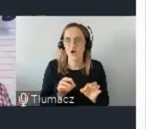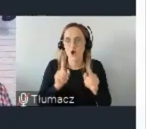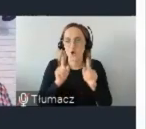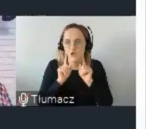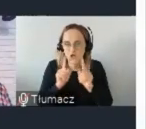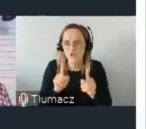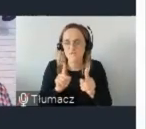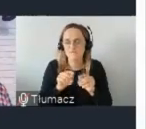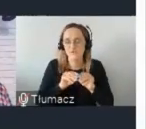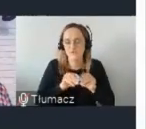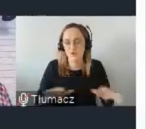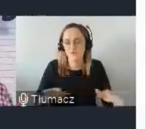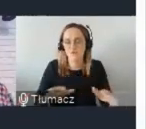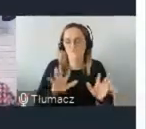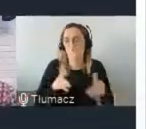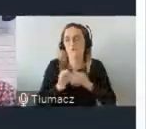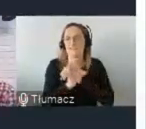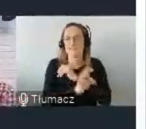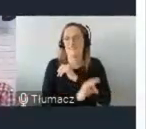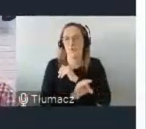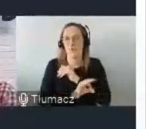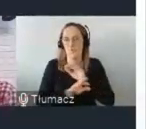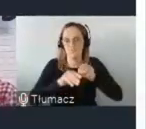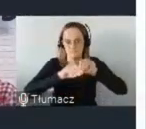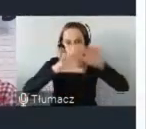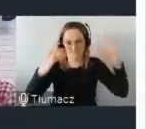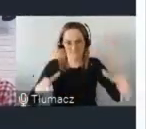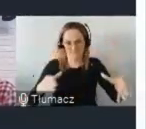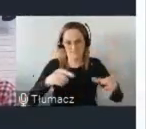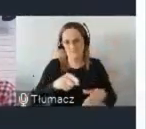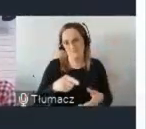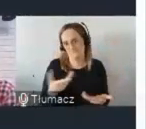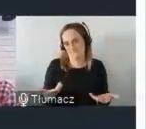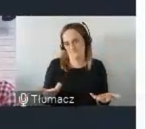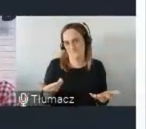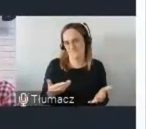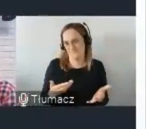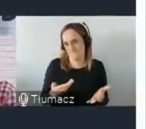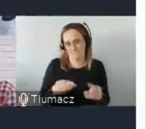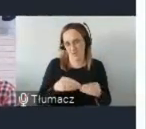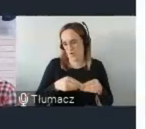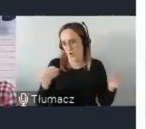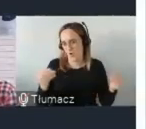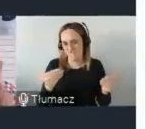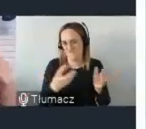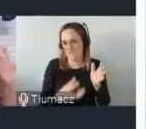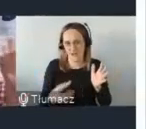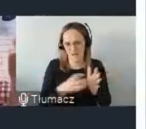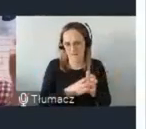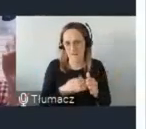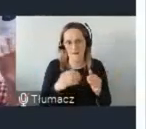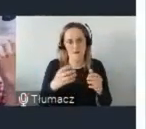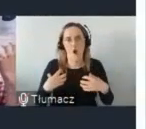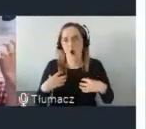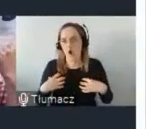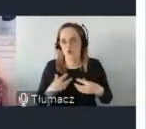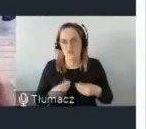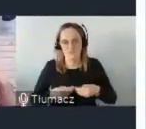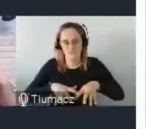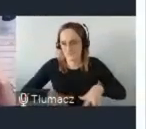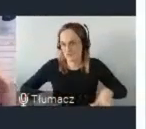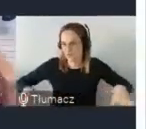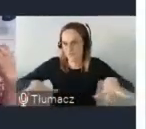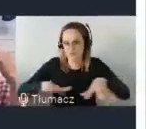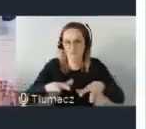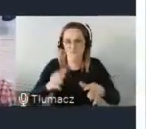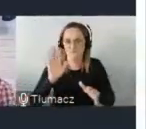rzeczywistości rozszerzonej w tak zwanym studiu. Zobaczcie na początek w ogóle Blipara. To jest dosyć rozwijająca się aplikacja, ożywia naszą przestrzeń,